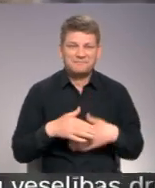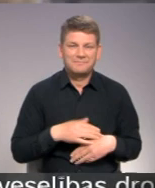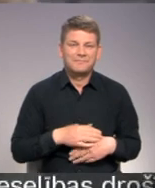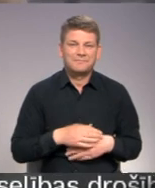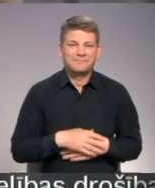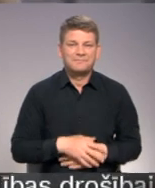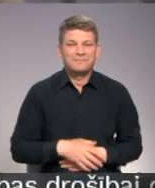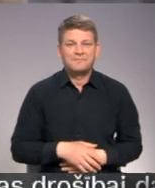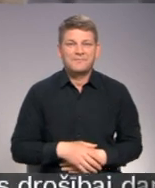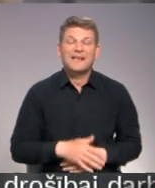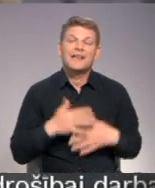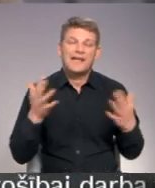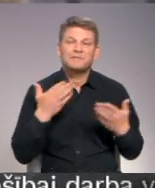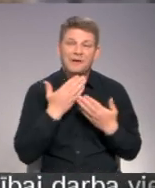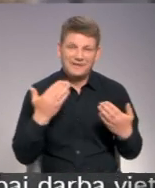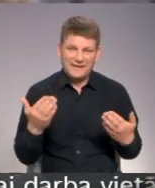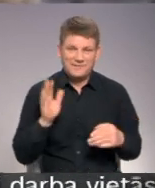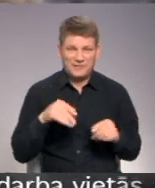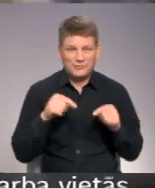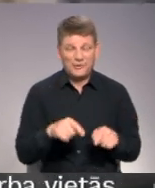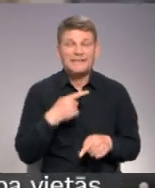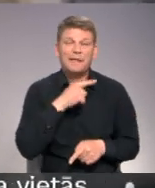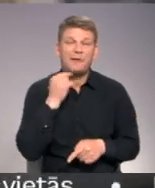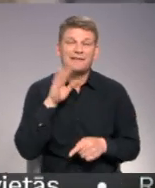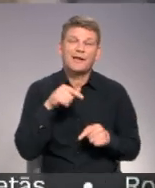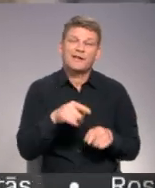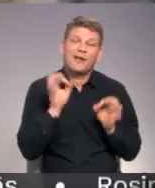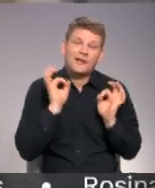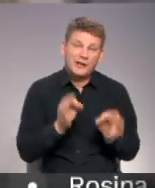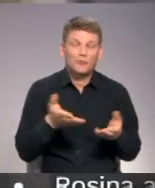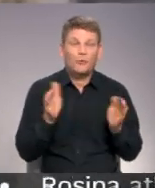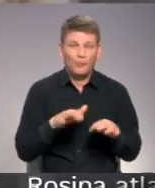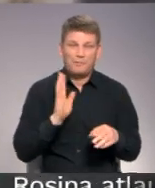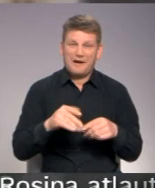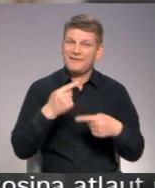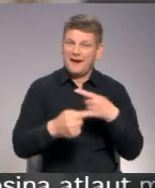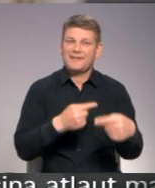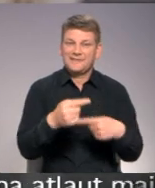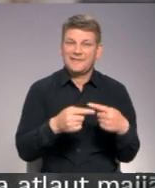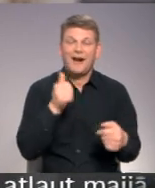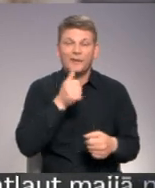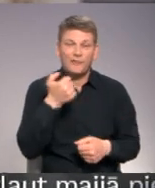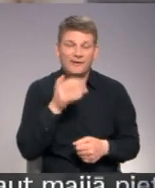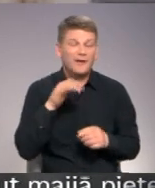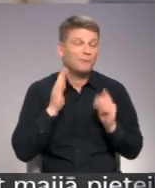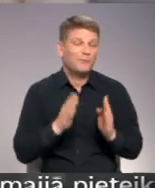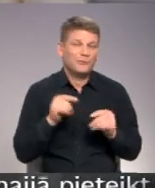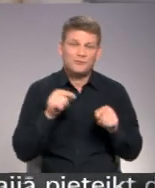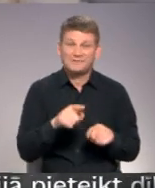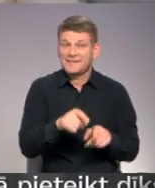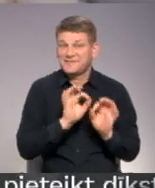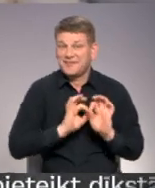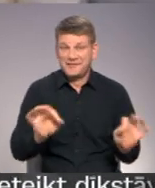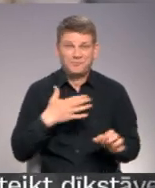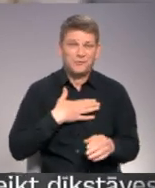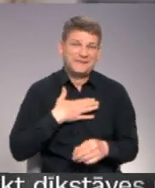Spasība baļšoja. Liels paldies par šo. Gribētos, lai tā tiešām kļūtu par tradīciju katru gadu, lai būtu šādi, tik skaisti